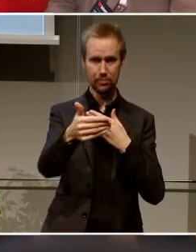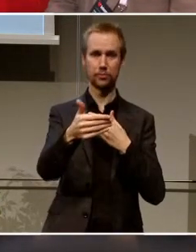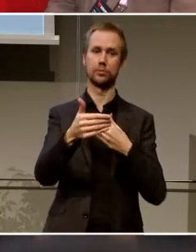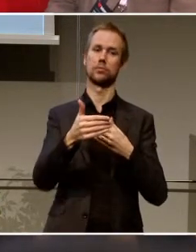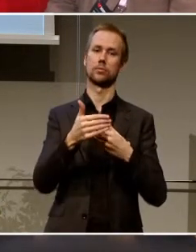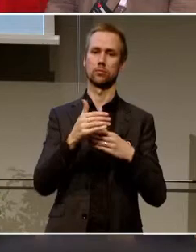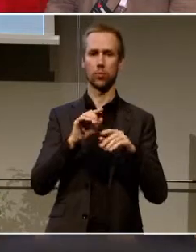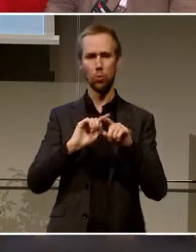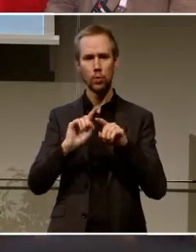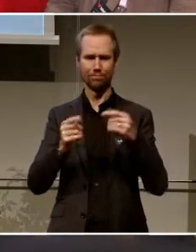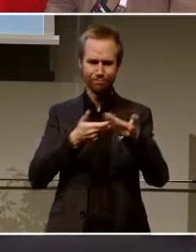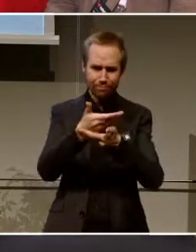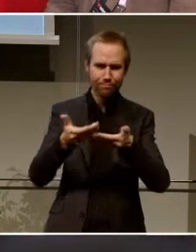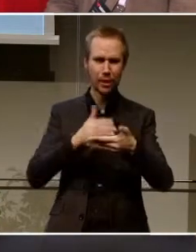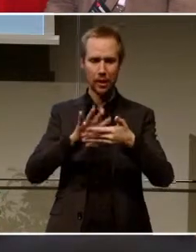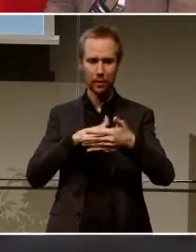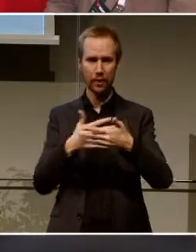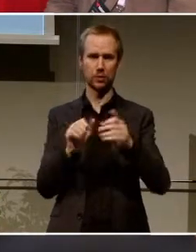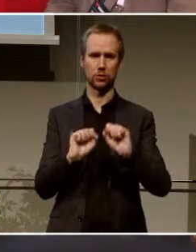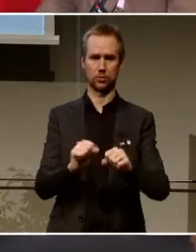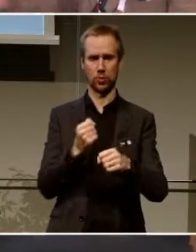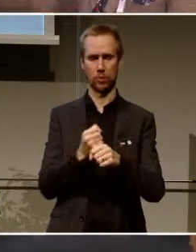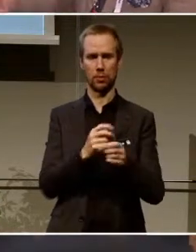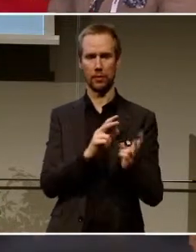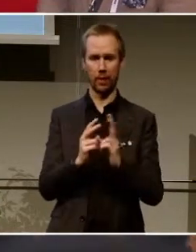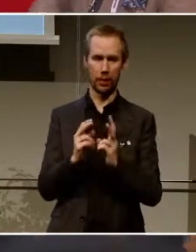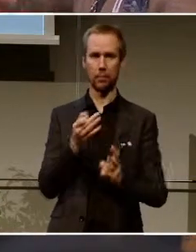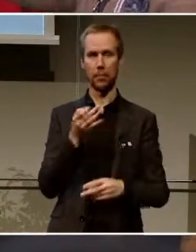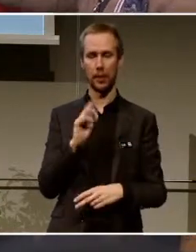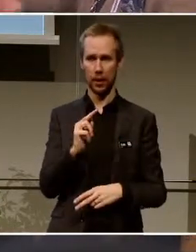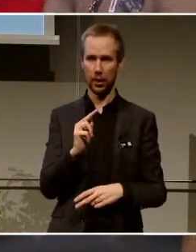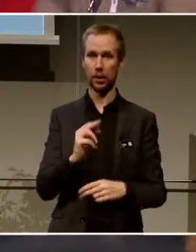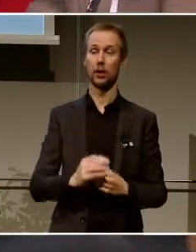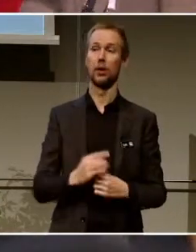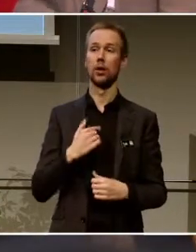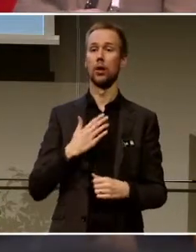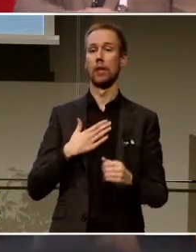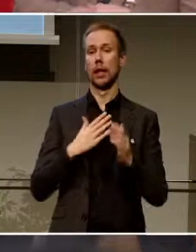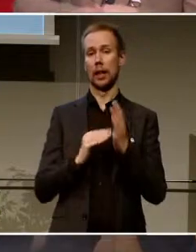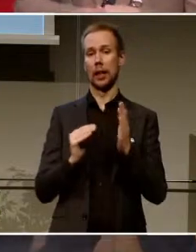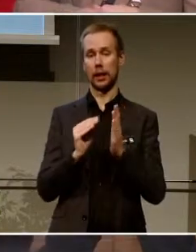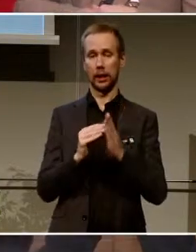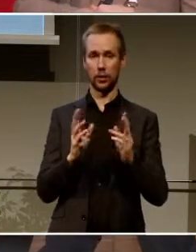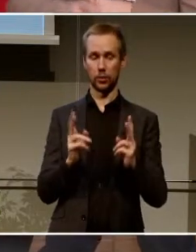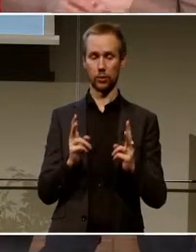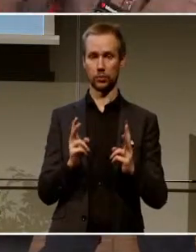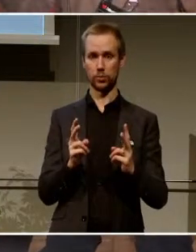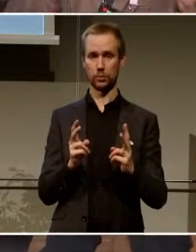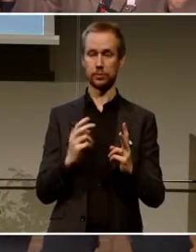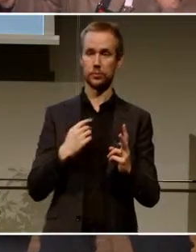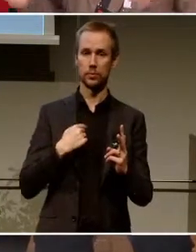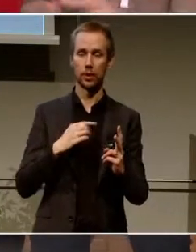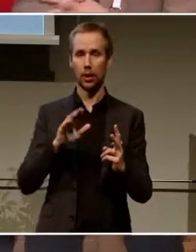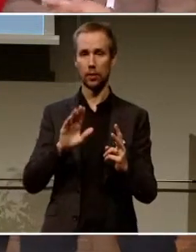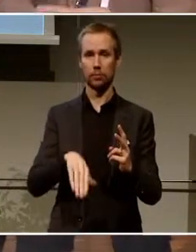och se det som att man jobbar tillsammans allihop. Mm. Och jag vill bara fylla på där just att jag träffade